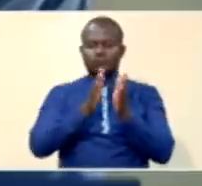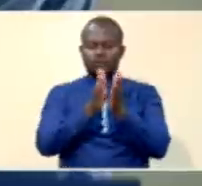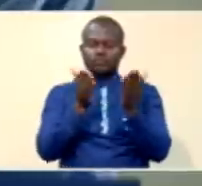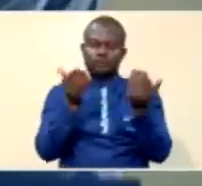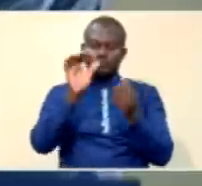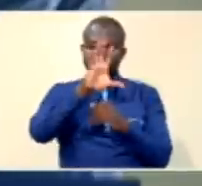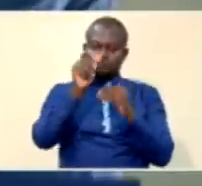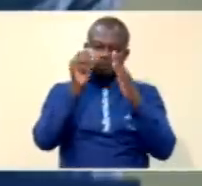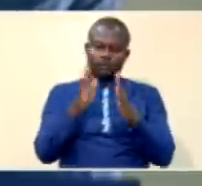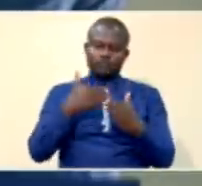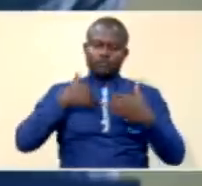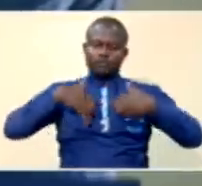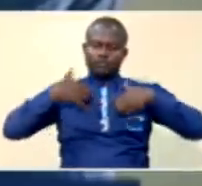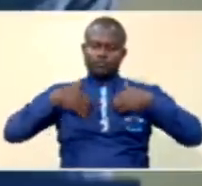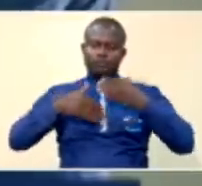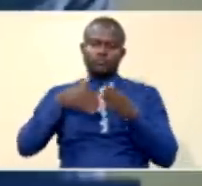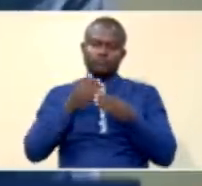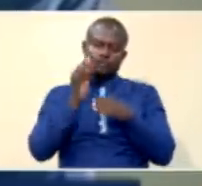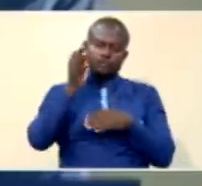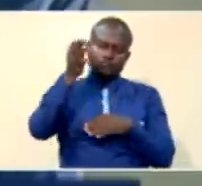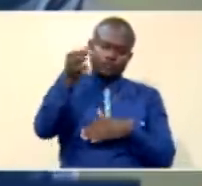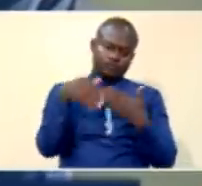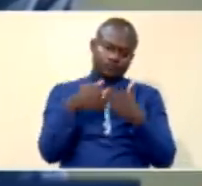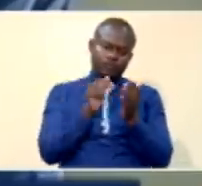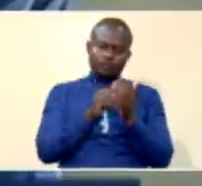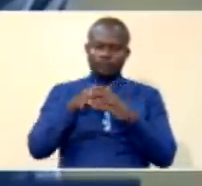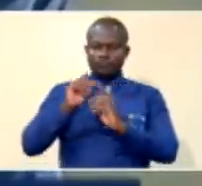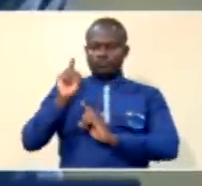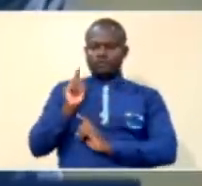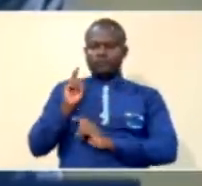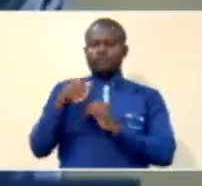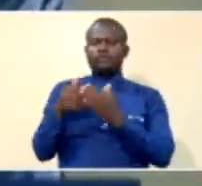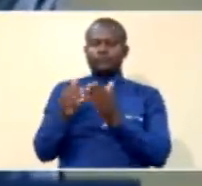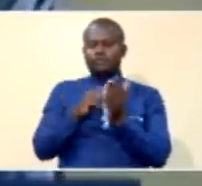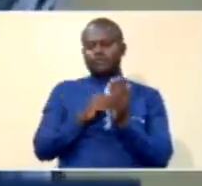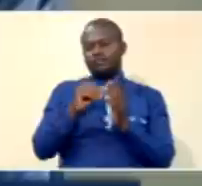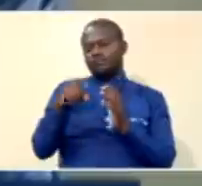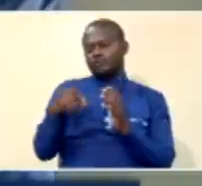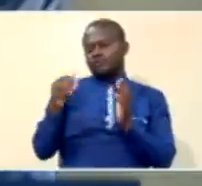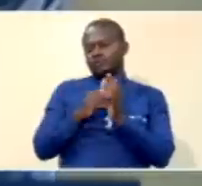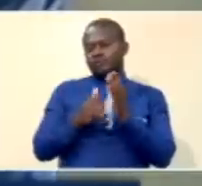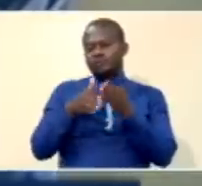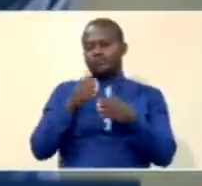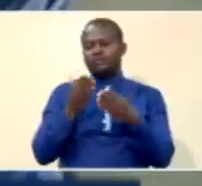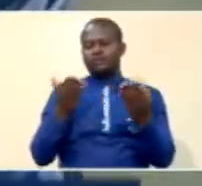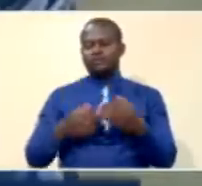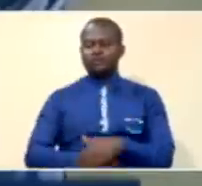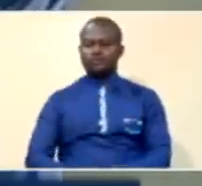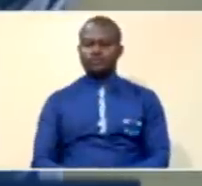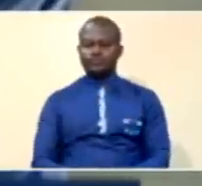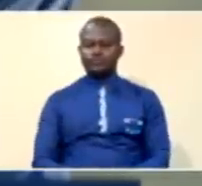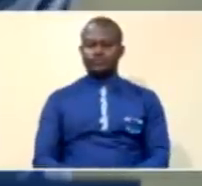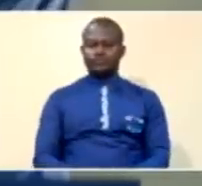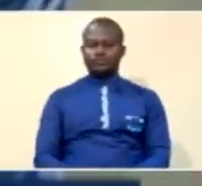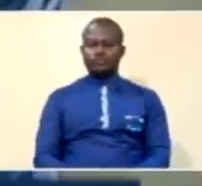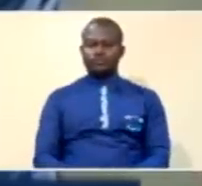ko abanyafurika bafite ubushake bwo kubaka ejo hazaza harangwa n'umutekano habakwiriye kandi habubaka